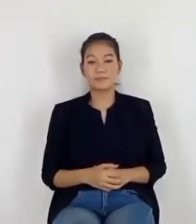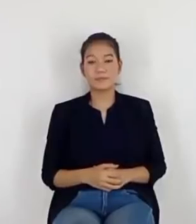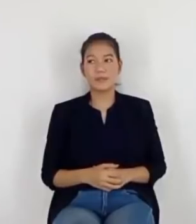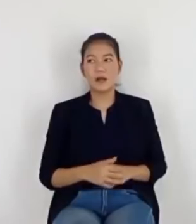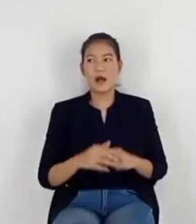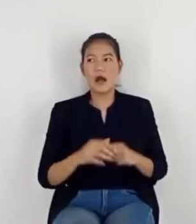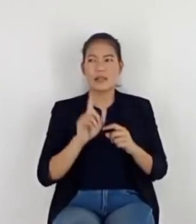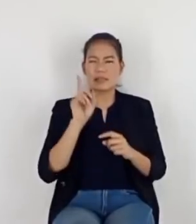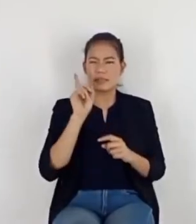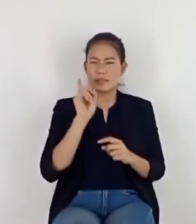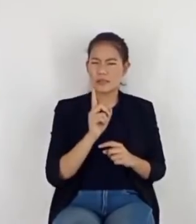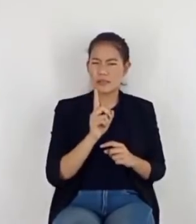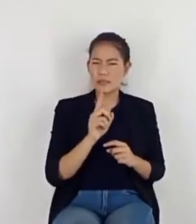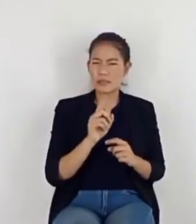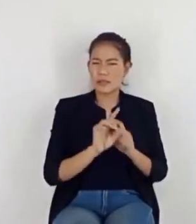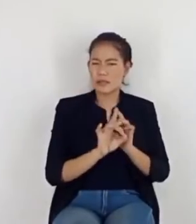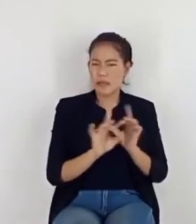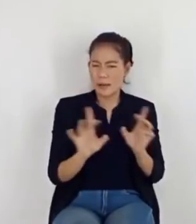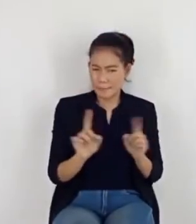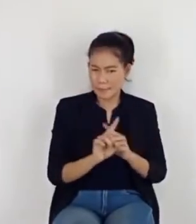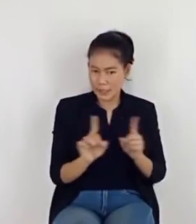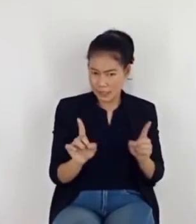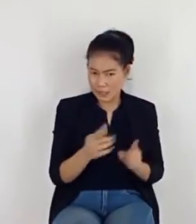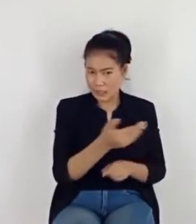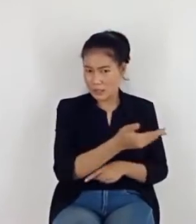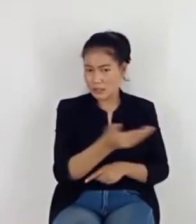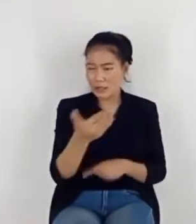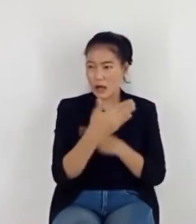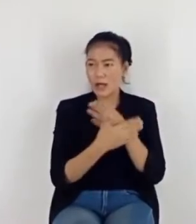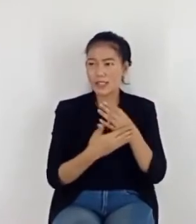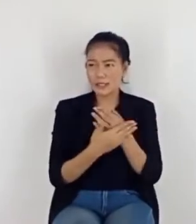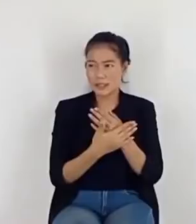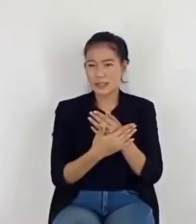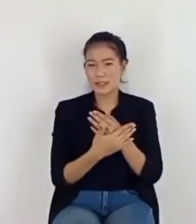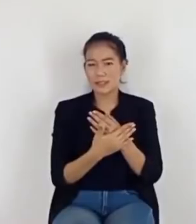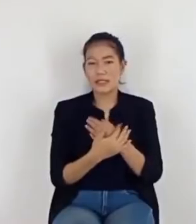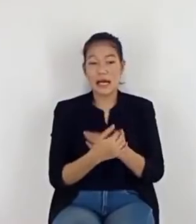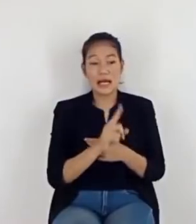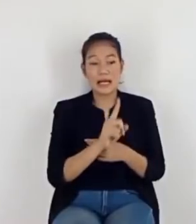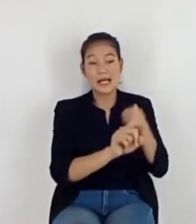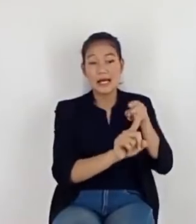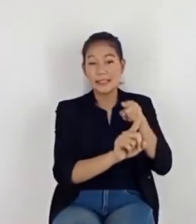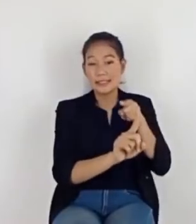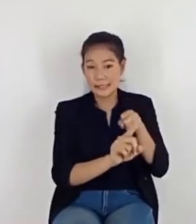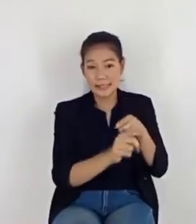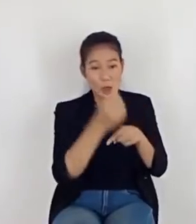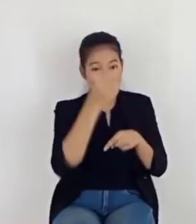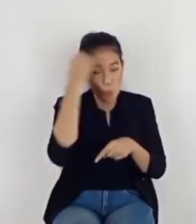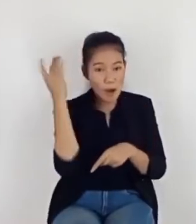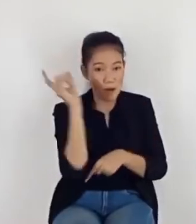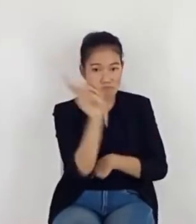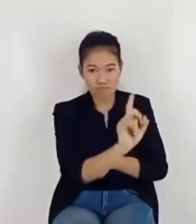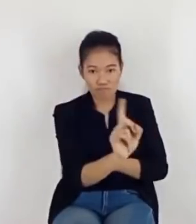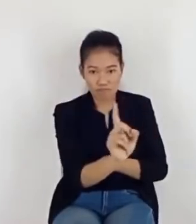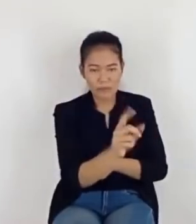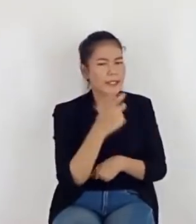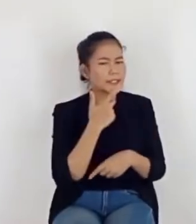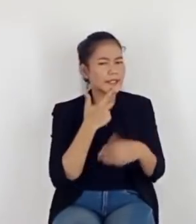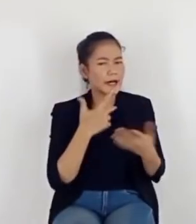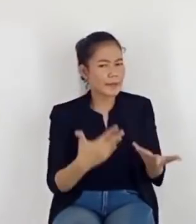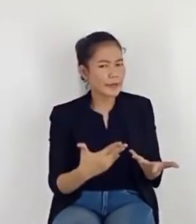Akan tetapi, saudara-saudaraku yang kekasih, yang satu ini tidak boleh kamu lupakan,